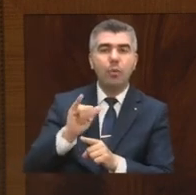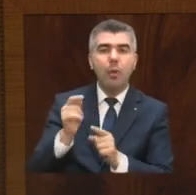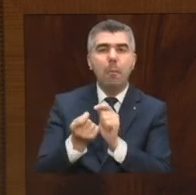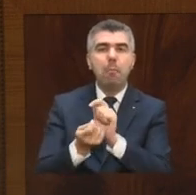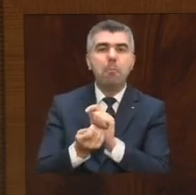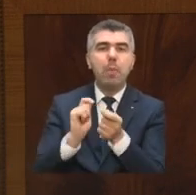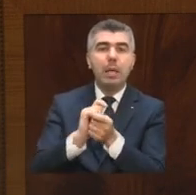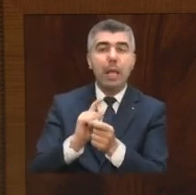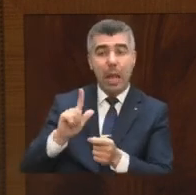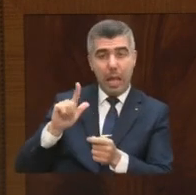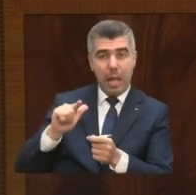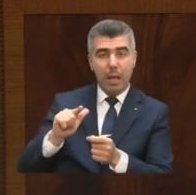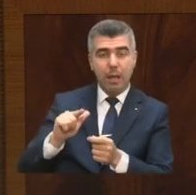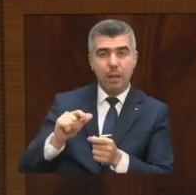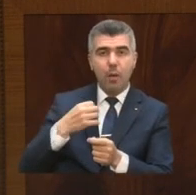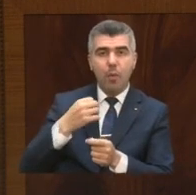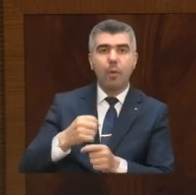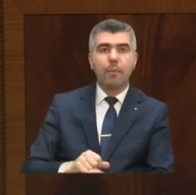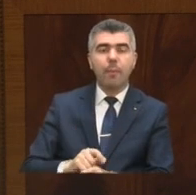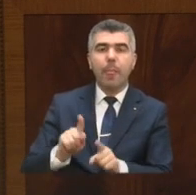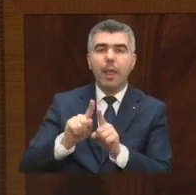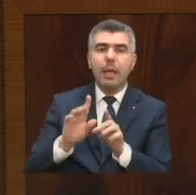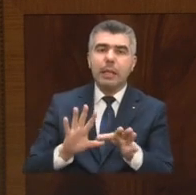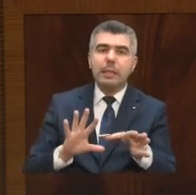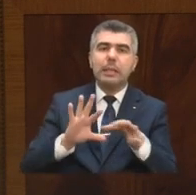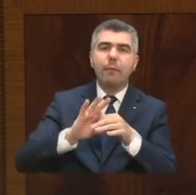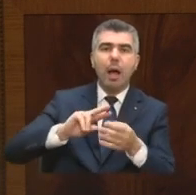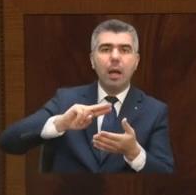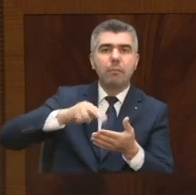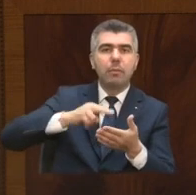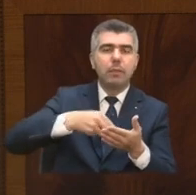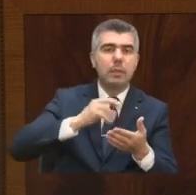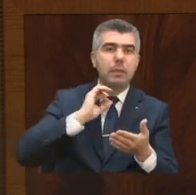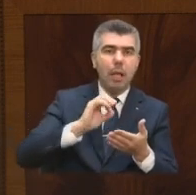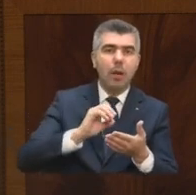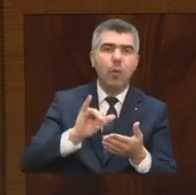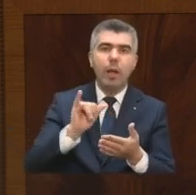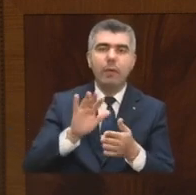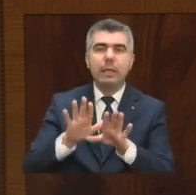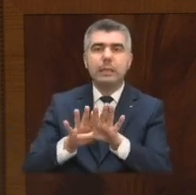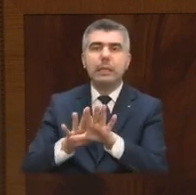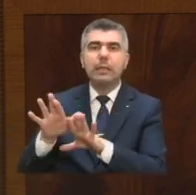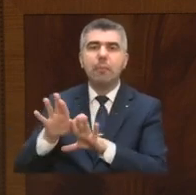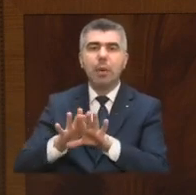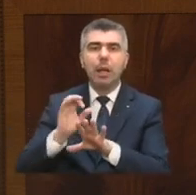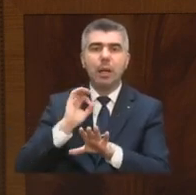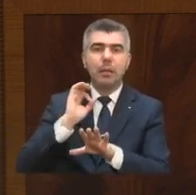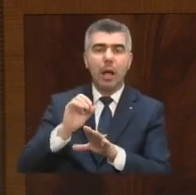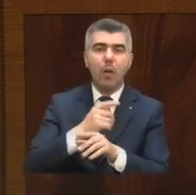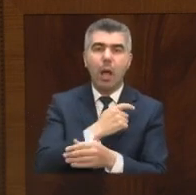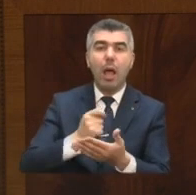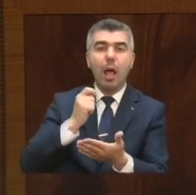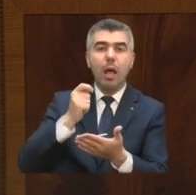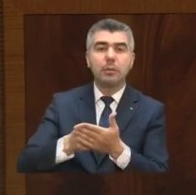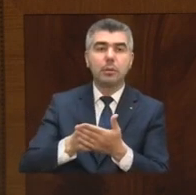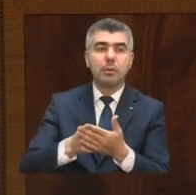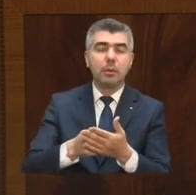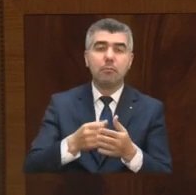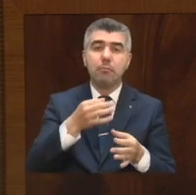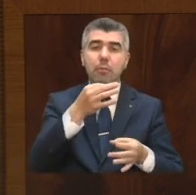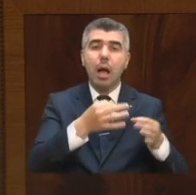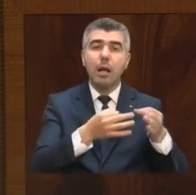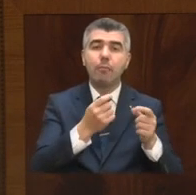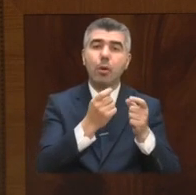واش وجدت بدائل ما مصير اتفاقيات الموقعه وكيف ستدبر الحكومه النزاعات القضائيه المتوقعه مع